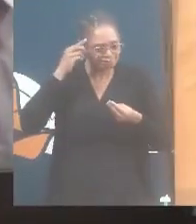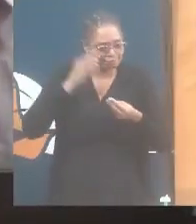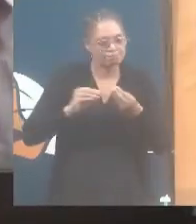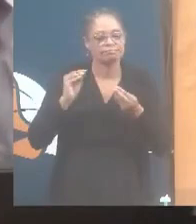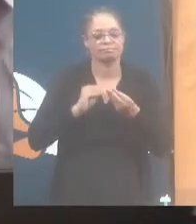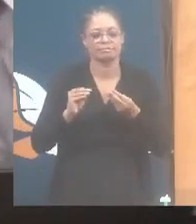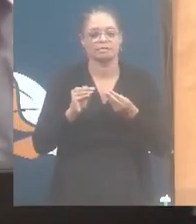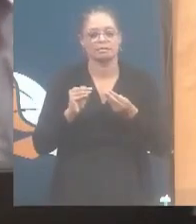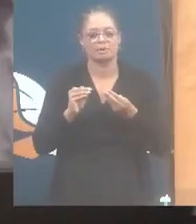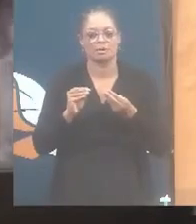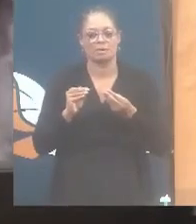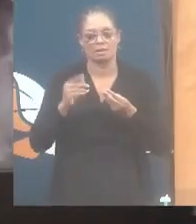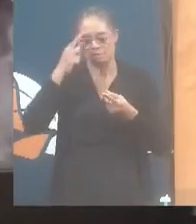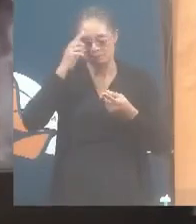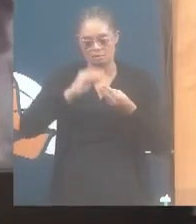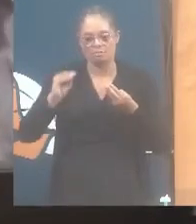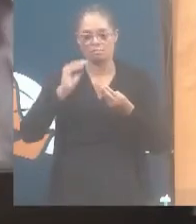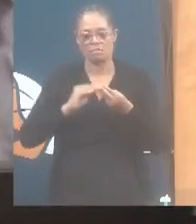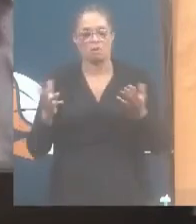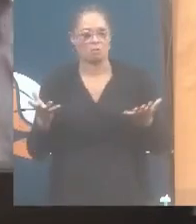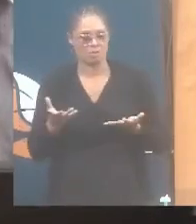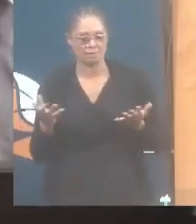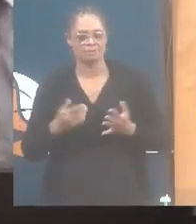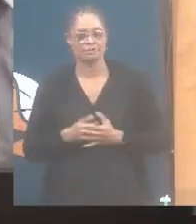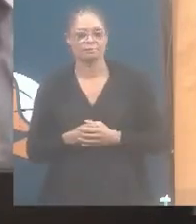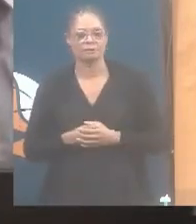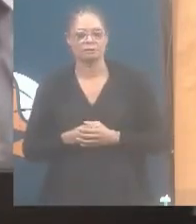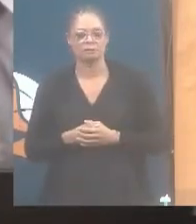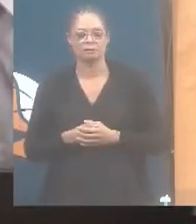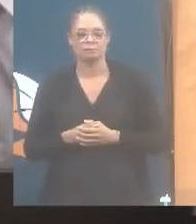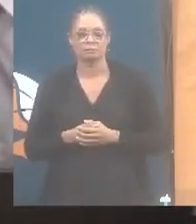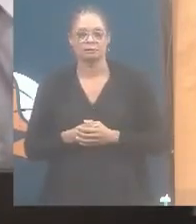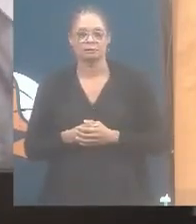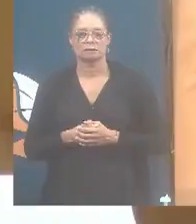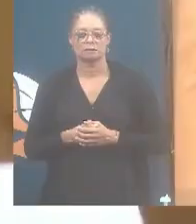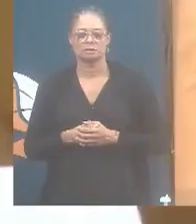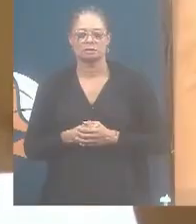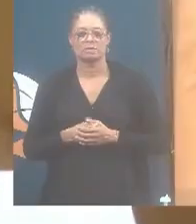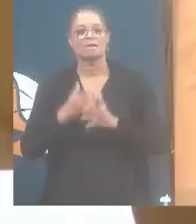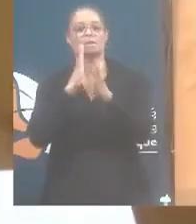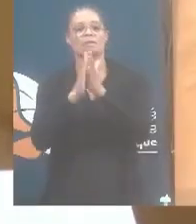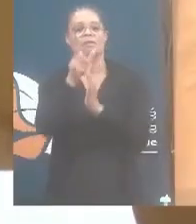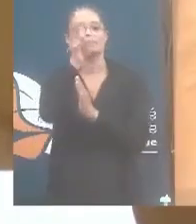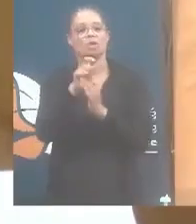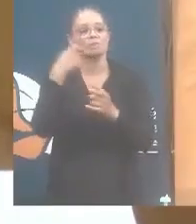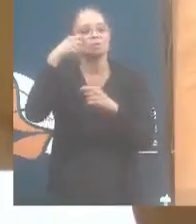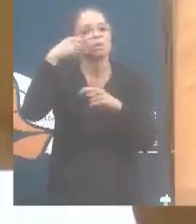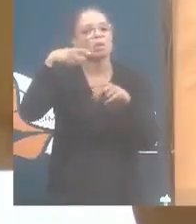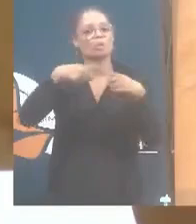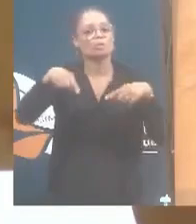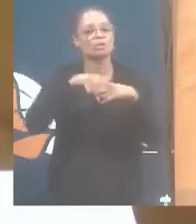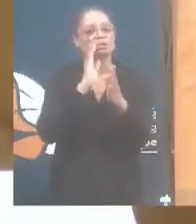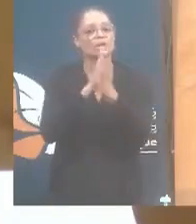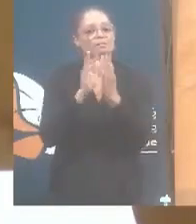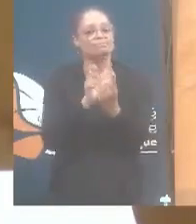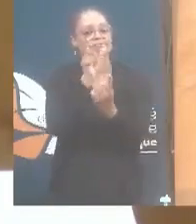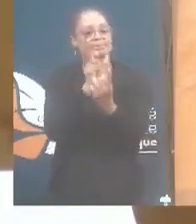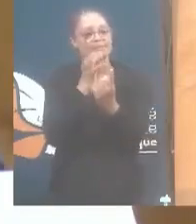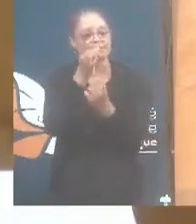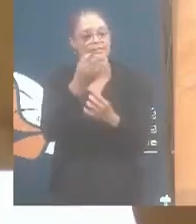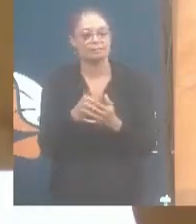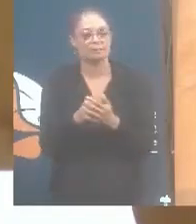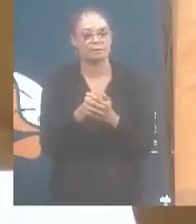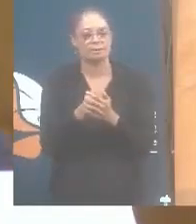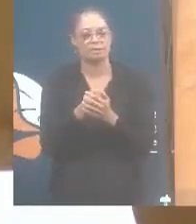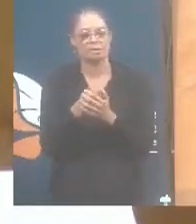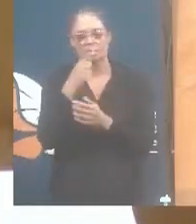Et là où on se pose des questions, et je vais m'adresser au président de la commission pour dire que le